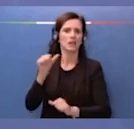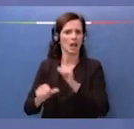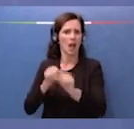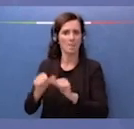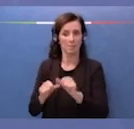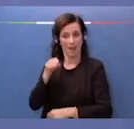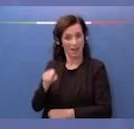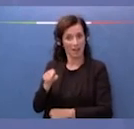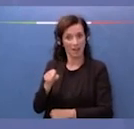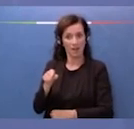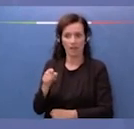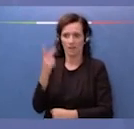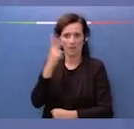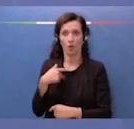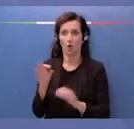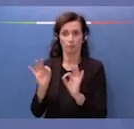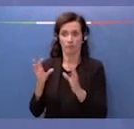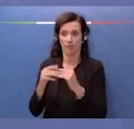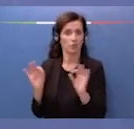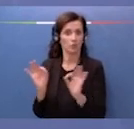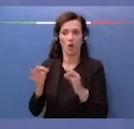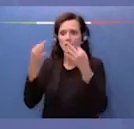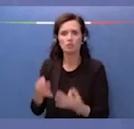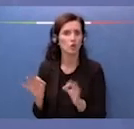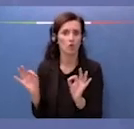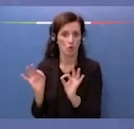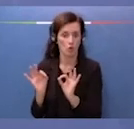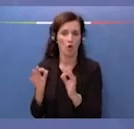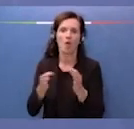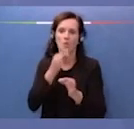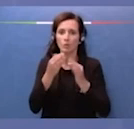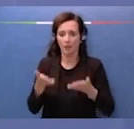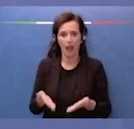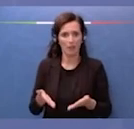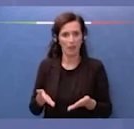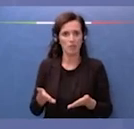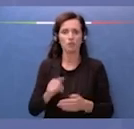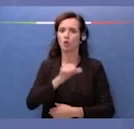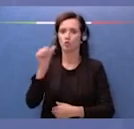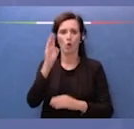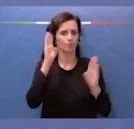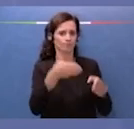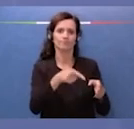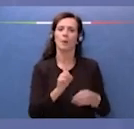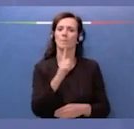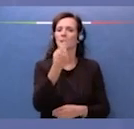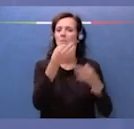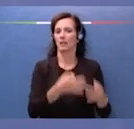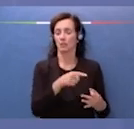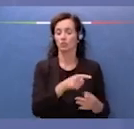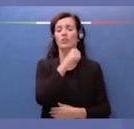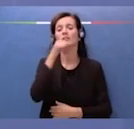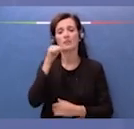la seconda non l'abbiamo fatta non l'abbiamo presa la seconda decisione quindi noi attualmente stiamo facendo solo la prima e ci vorranno